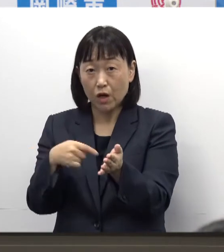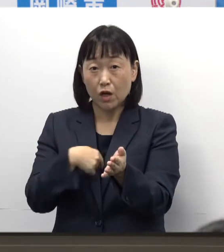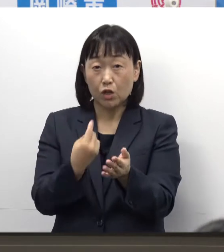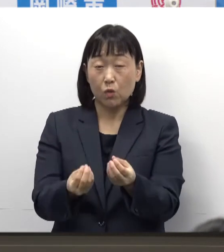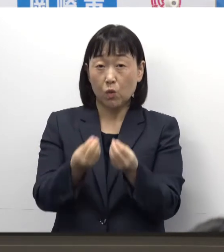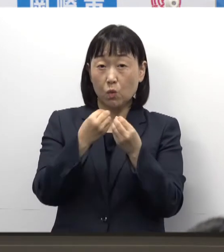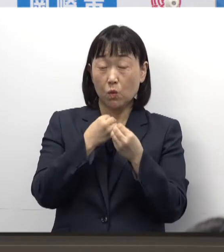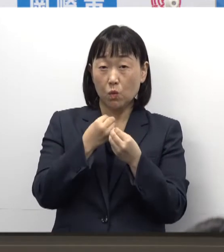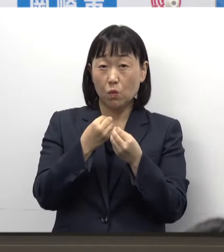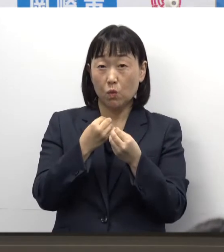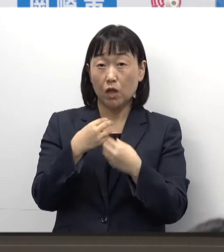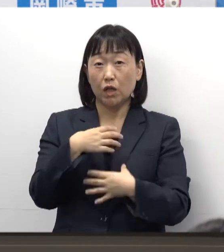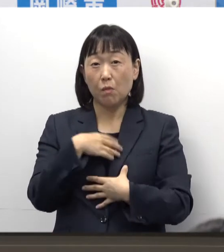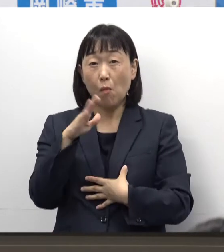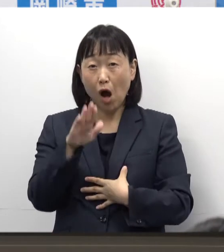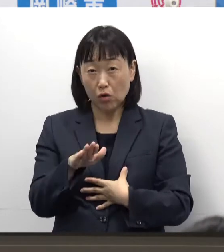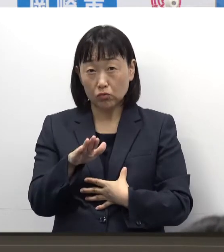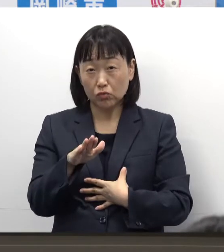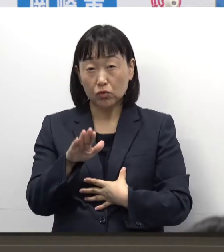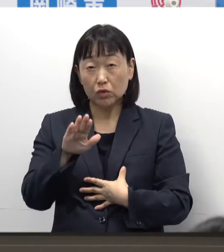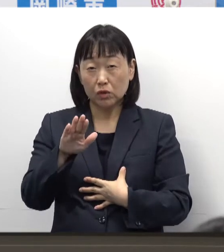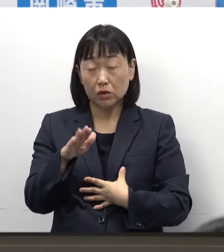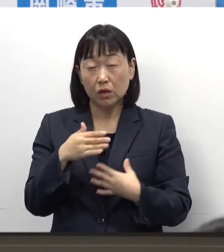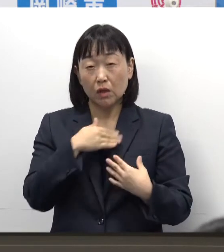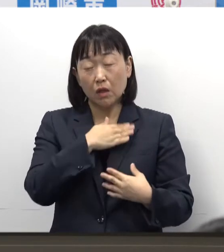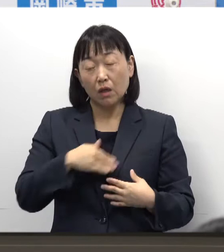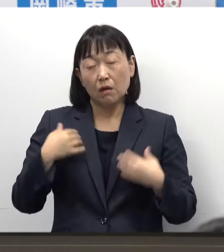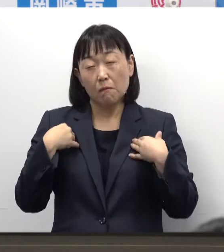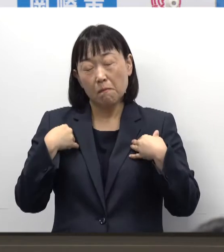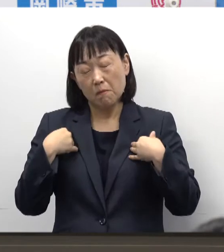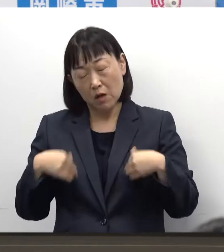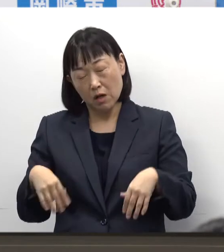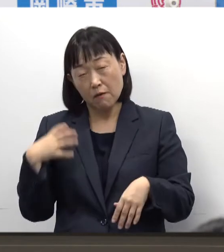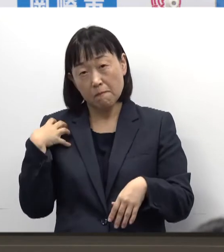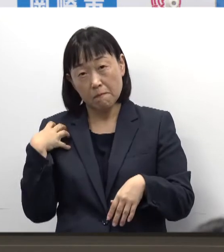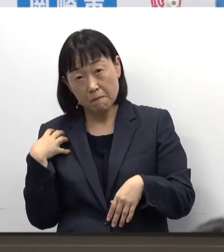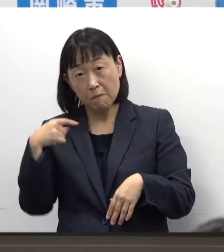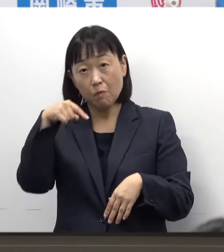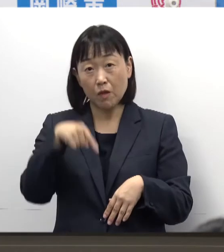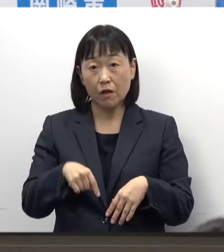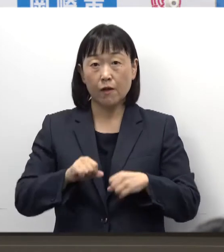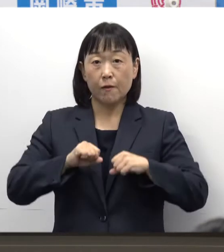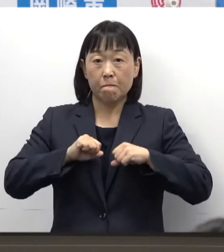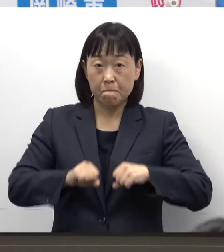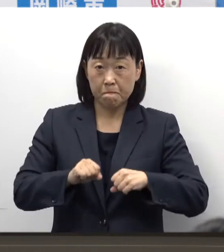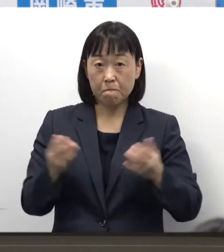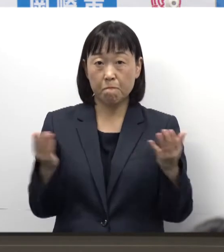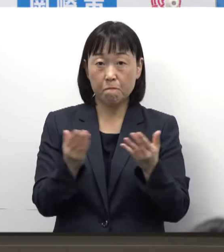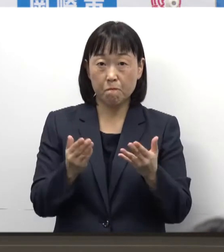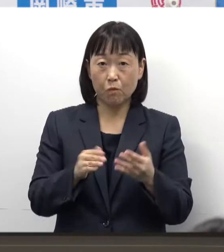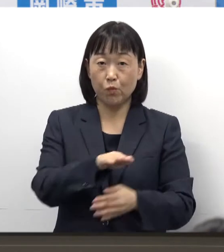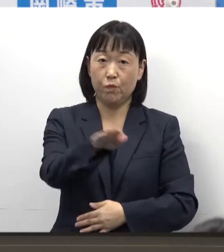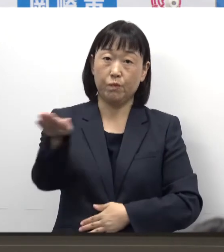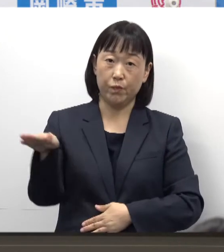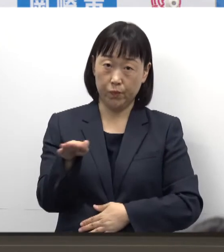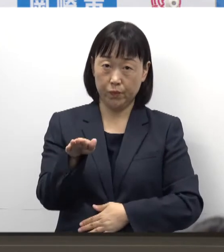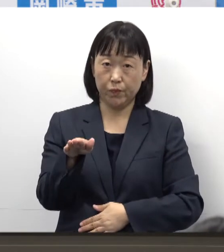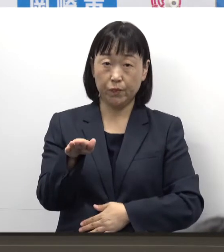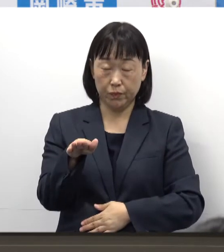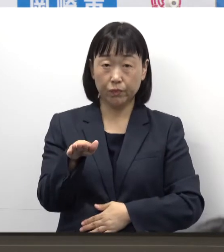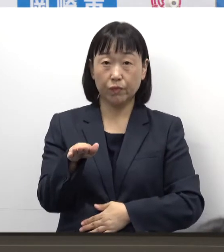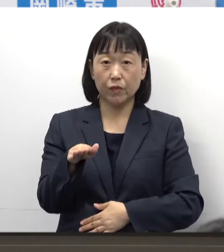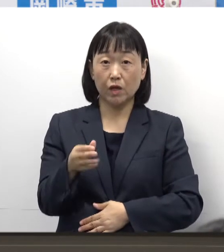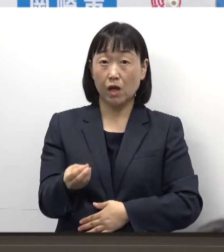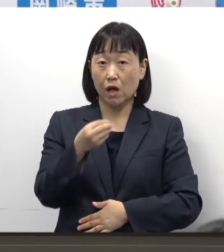感染リスクを顧みず心身に相当の負担を抱えながらも強い使命感を持って業務に従事されています